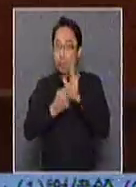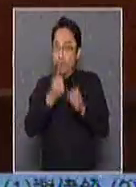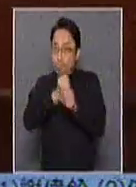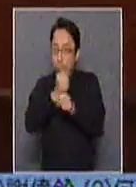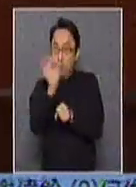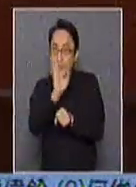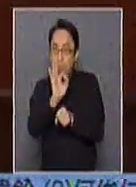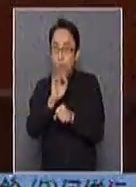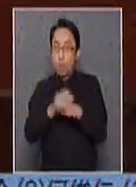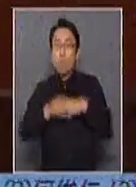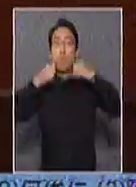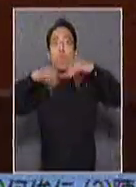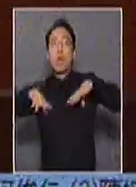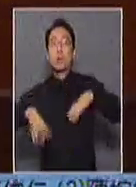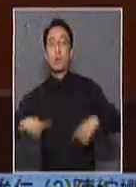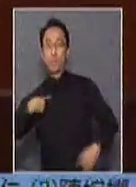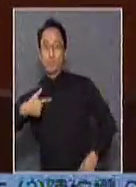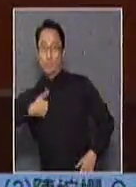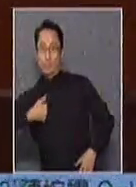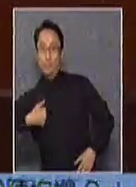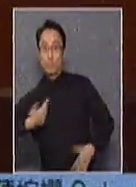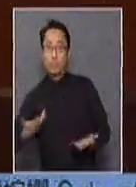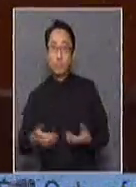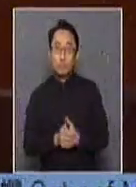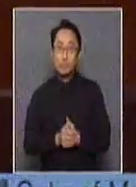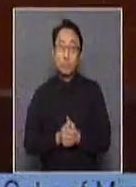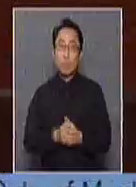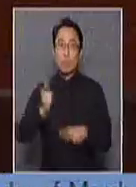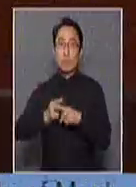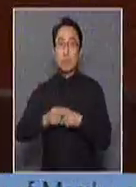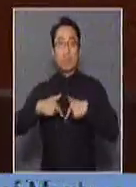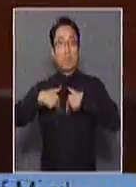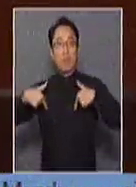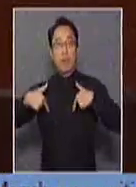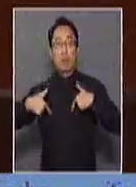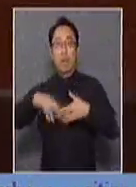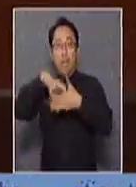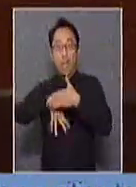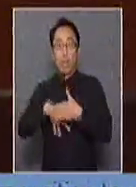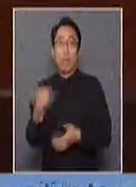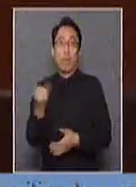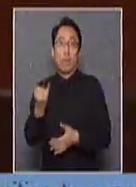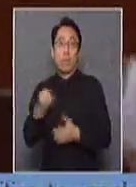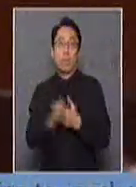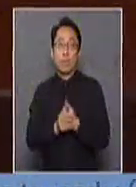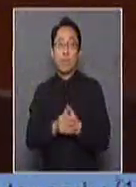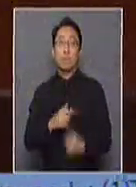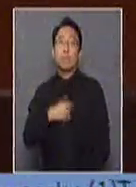哗众取宠之心，实而不华，脆而不坚，自以为